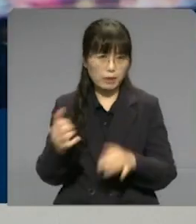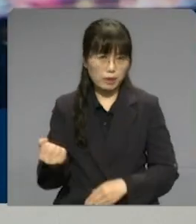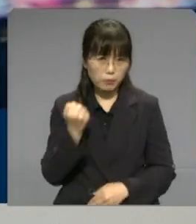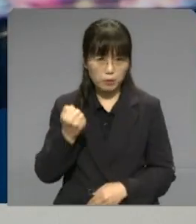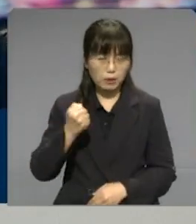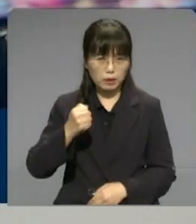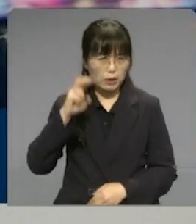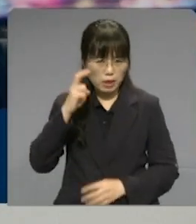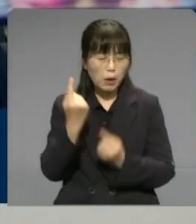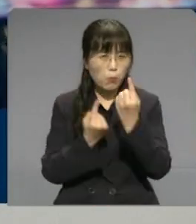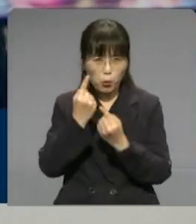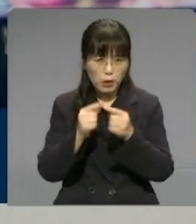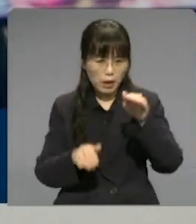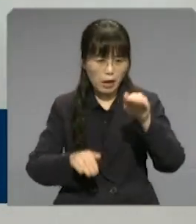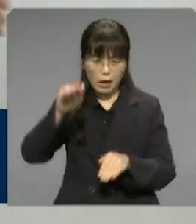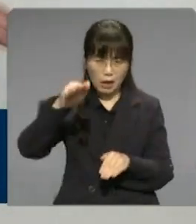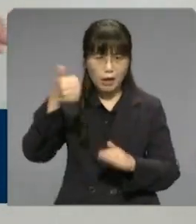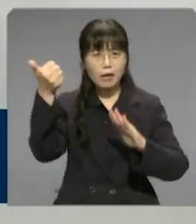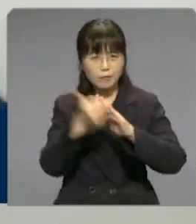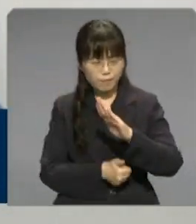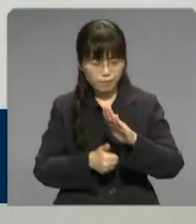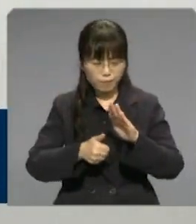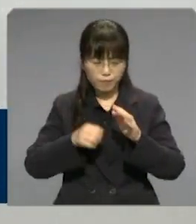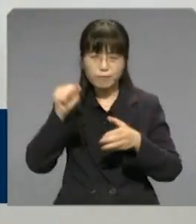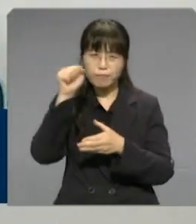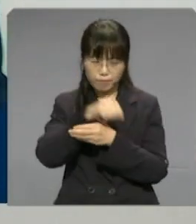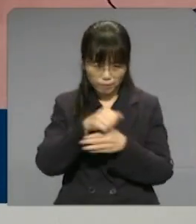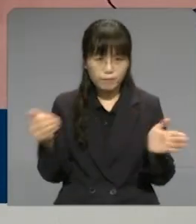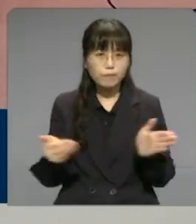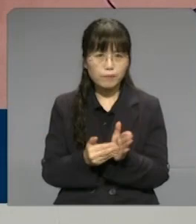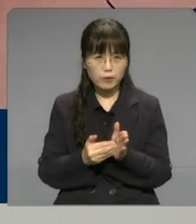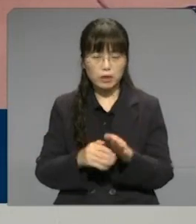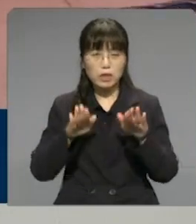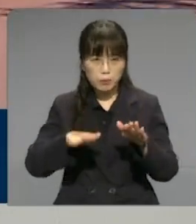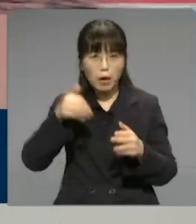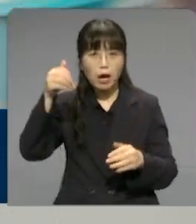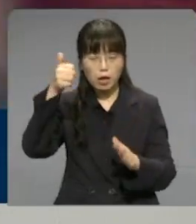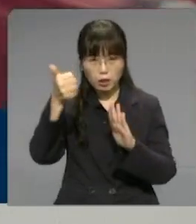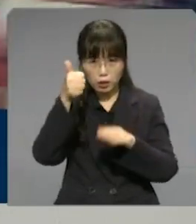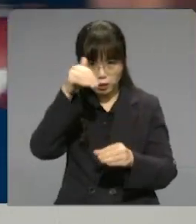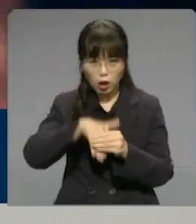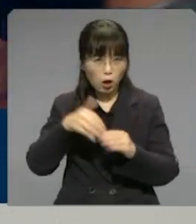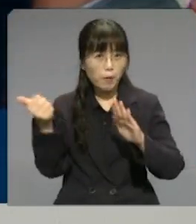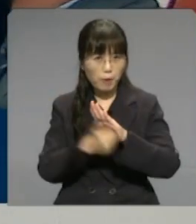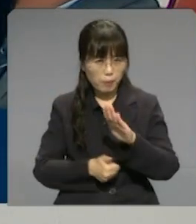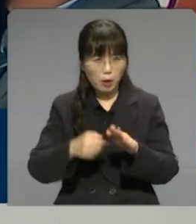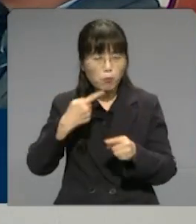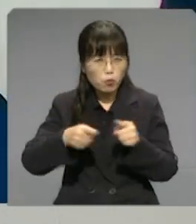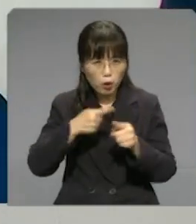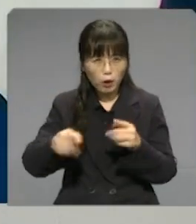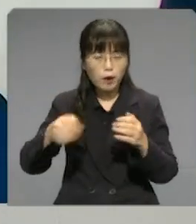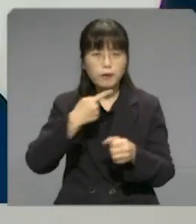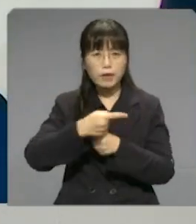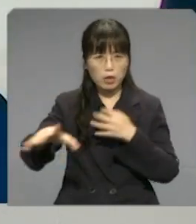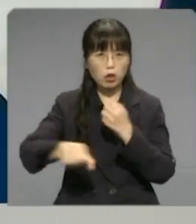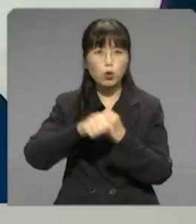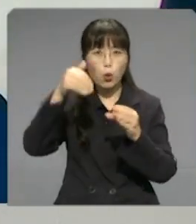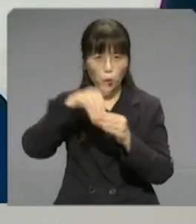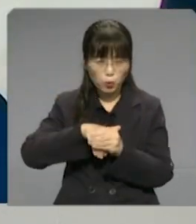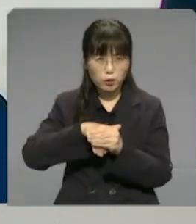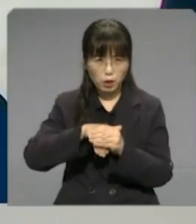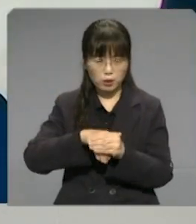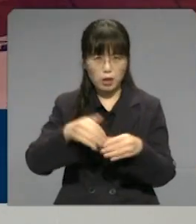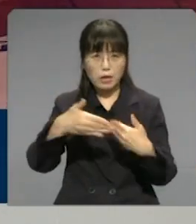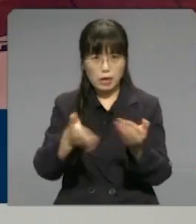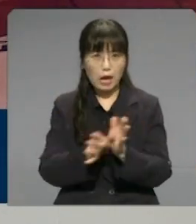국민의힘은 예상보다 큰 격차에 참패해 고개를 숙였습니다. 이번 선거 패인을 분석하고 내년 총선을 대비해 당의 체질을